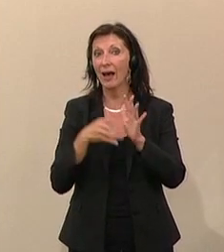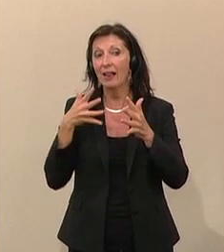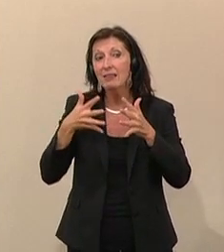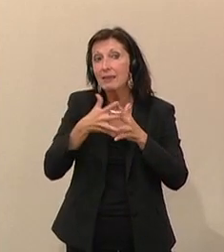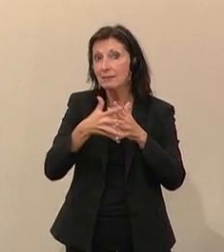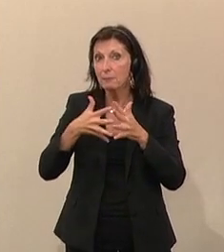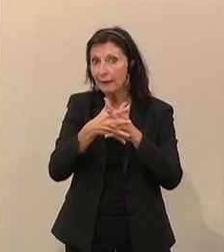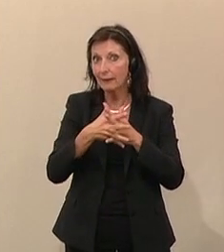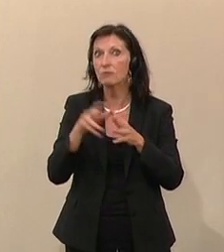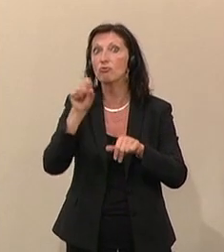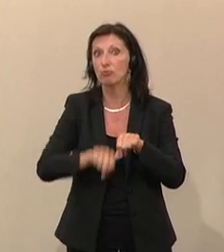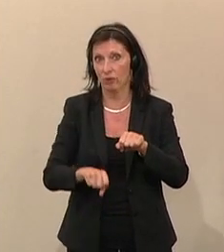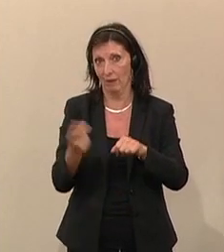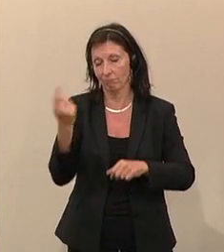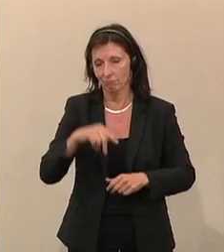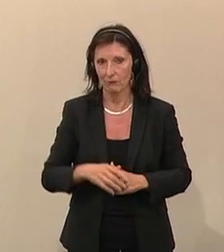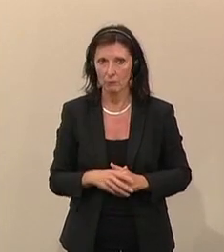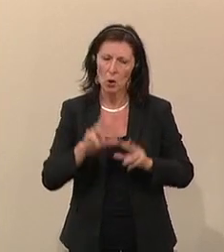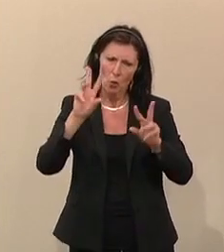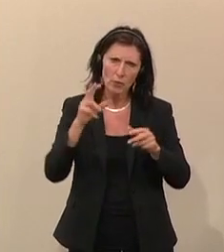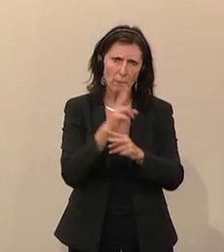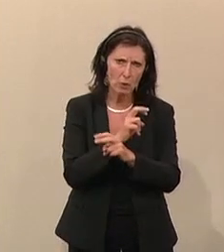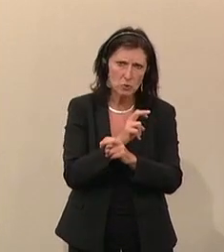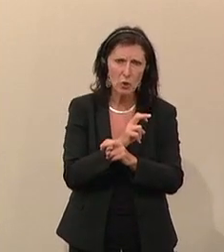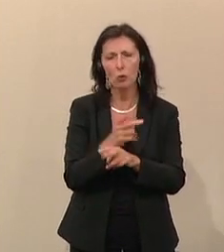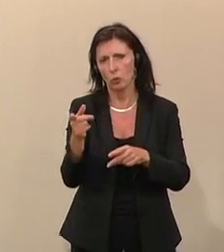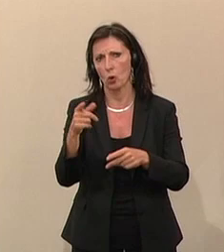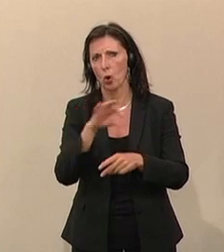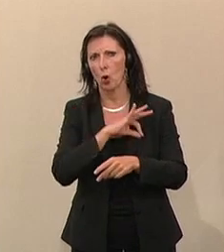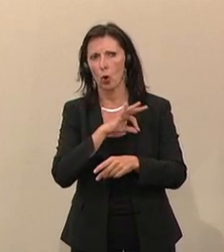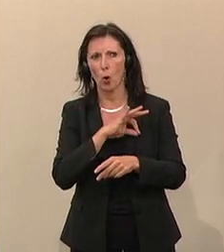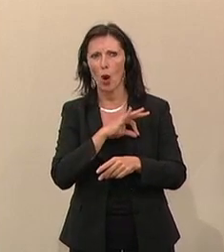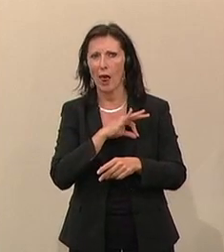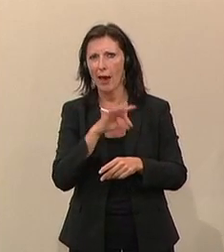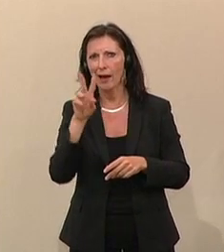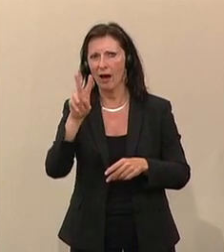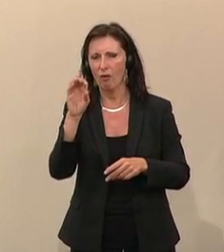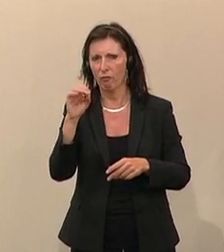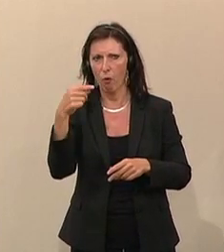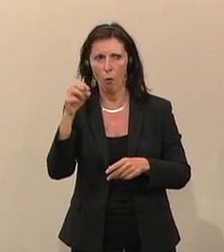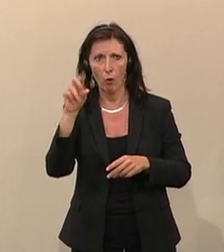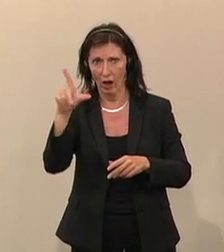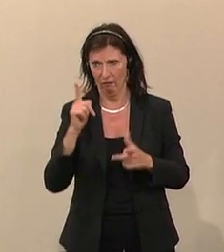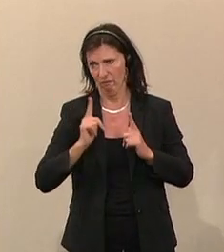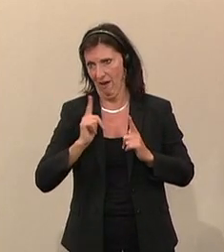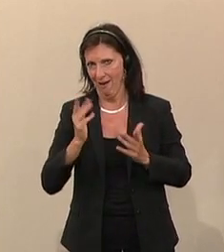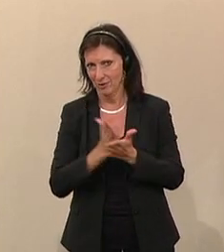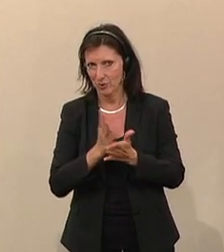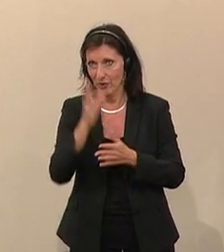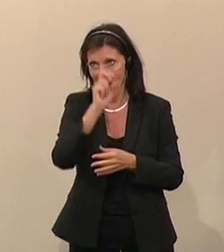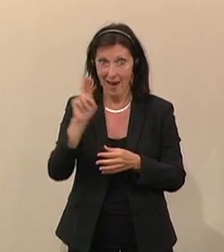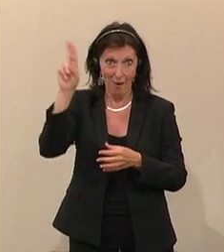seit jahrzehnten in österreich ein thema ist und der kollege vogelwarte traf schon das blut im rahmen der europäischen union natürlich auch